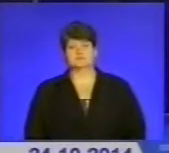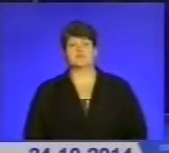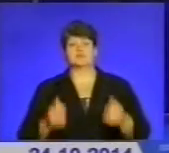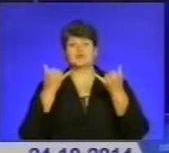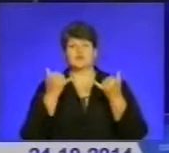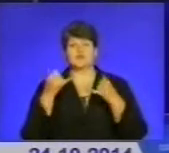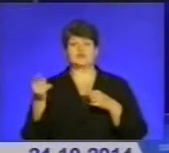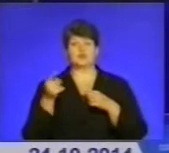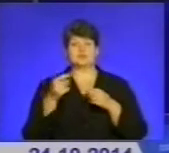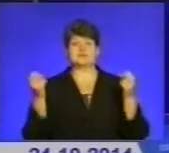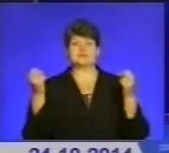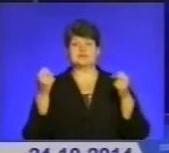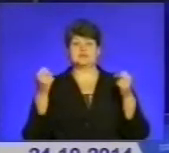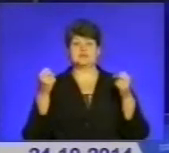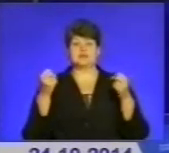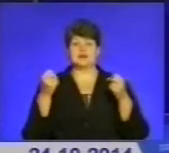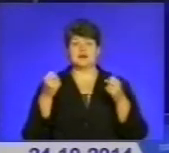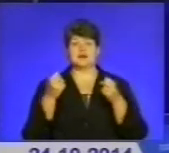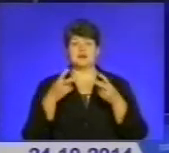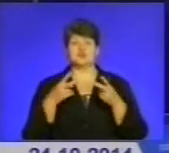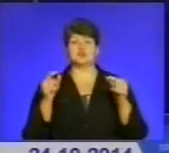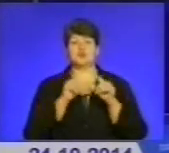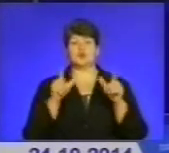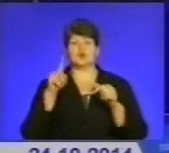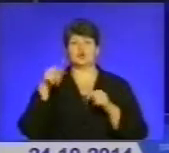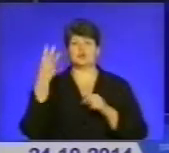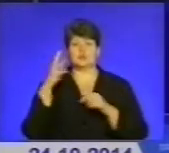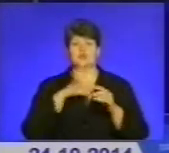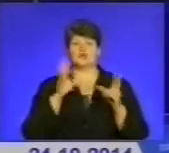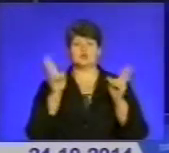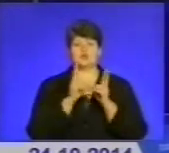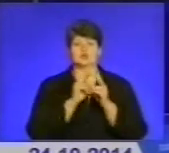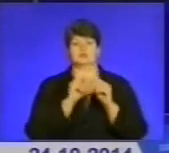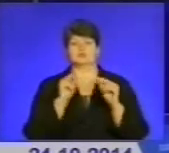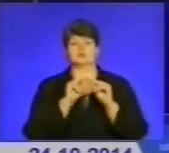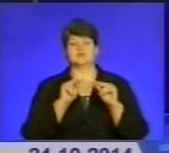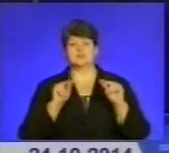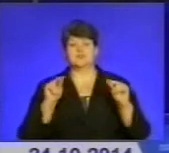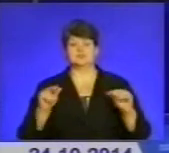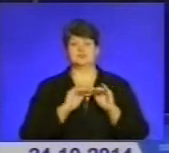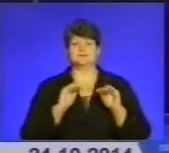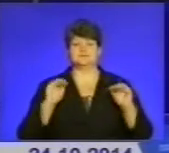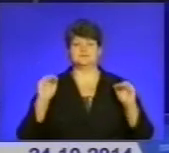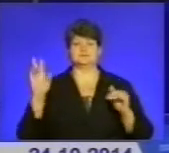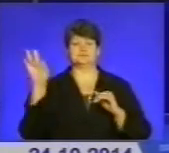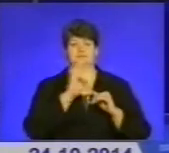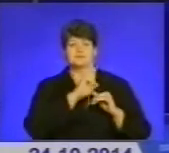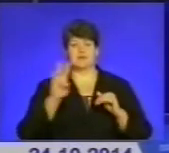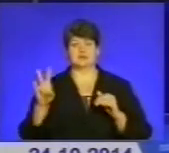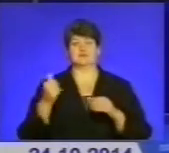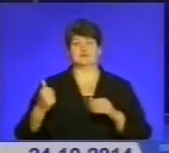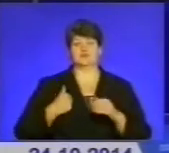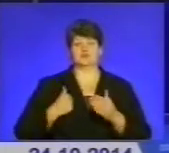Сьогодні в Тернопільській спеціалізованій школі номер 3 відбулася зустріч учнів, вчителів, семінаристів та священнослужителів з військовослужбовцями